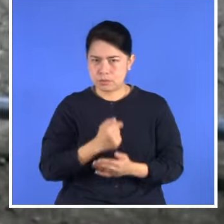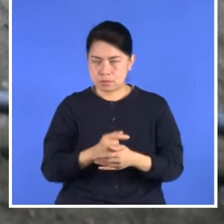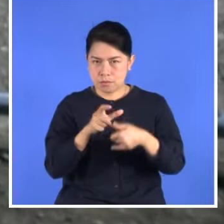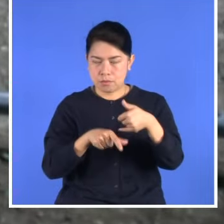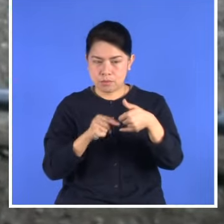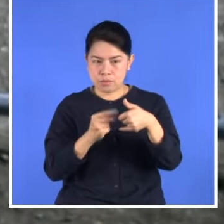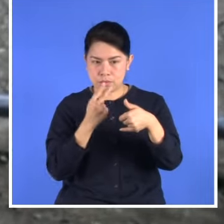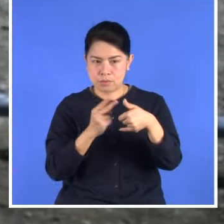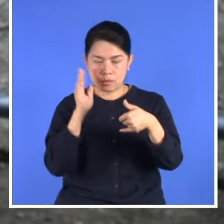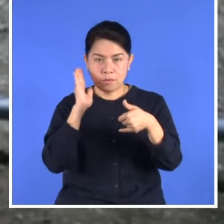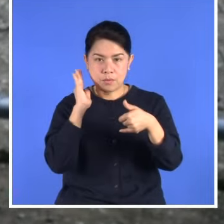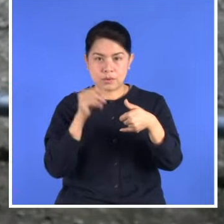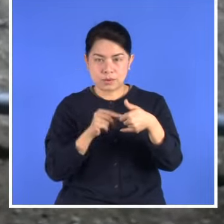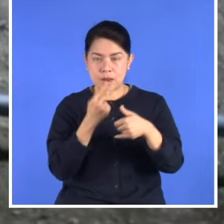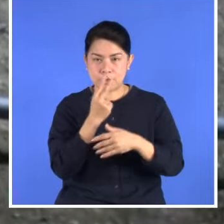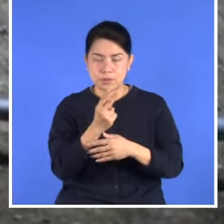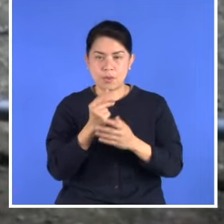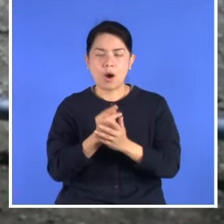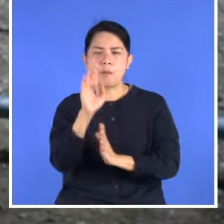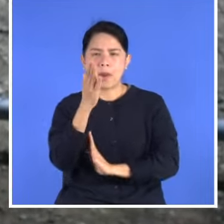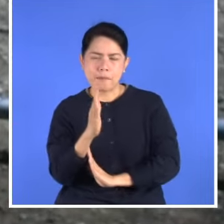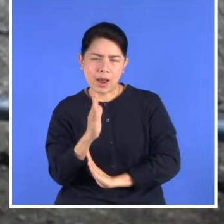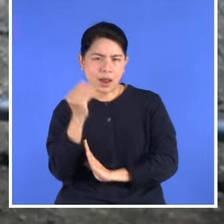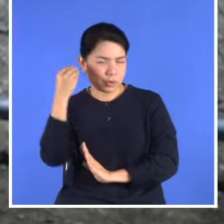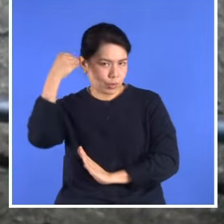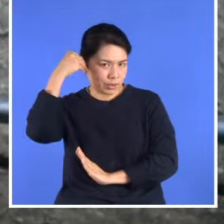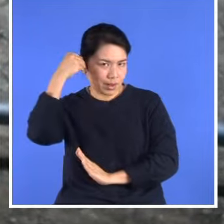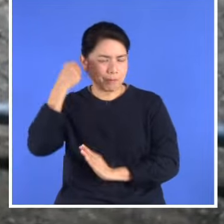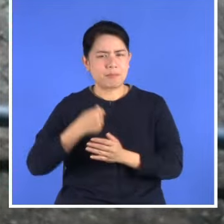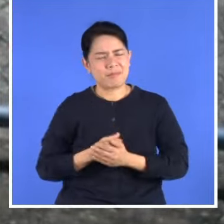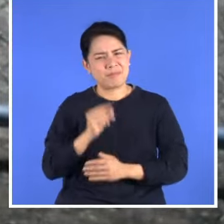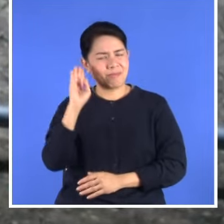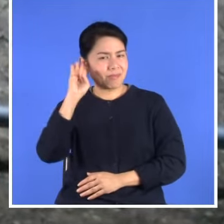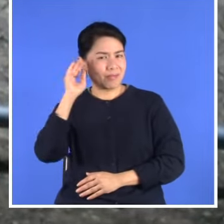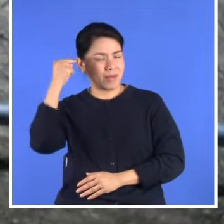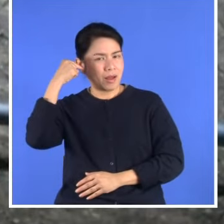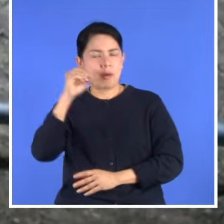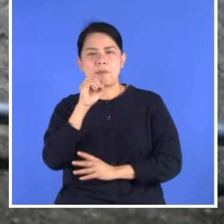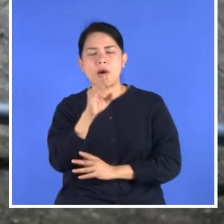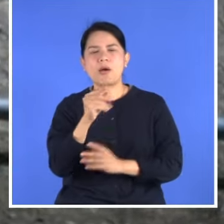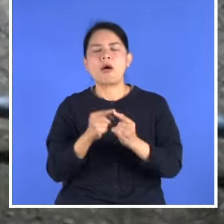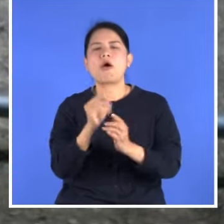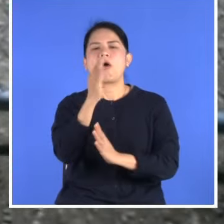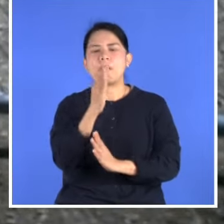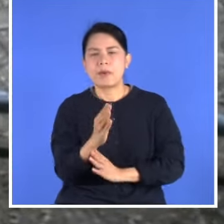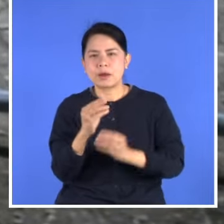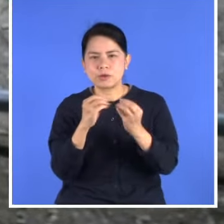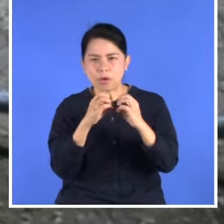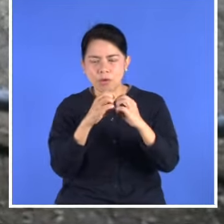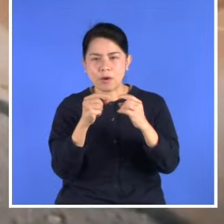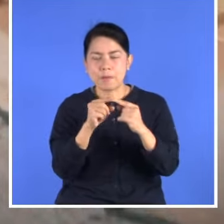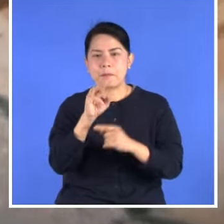ใบไม้ไปทัดไว้ไปเสียบไว้เขาก็ถามว่าดีใบอะไรอ๋อนี่มันเป็นกิ่งมะยมมาเสียบไว้ทำไมบอกว่